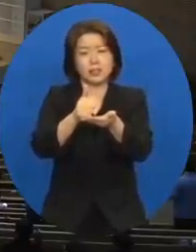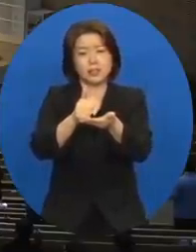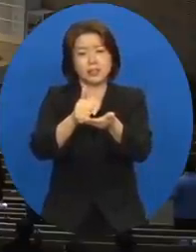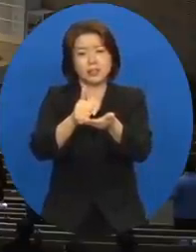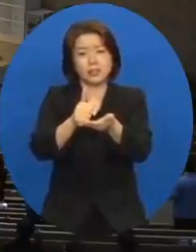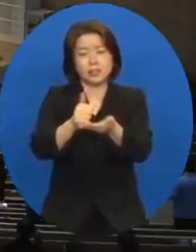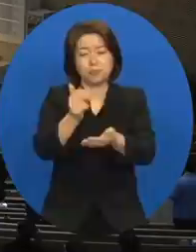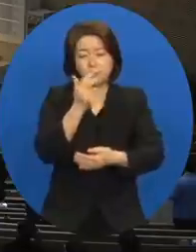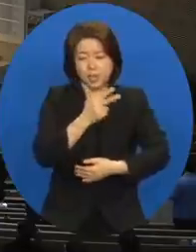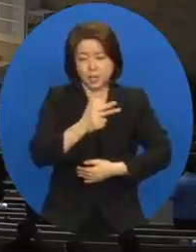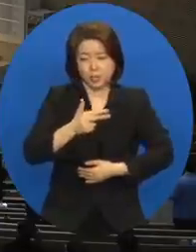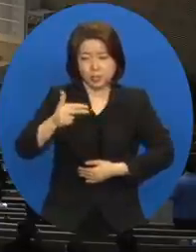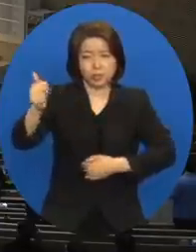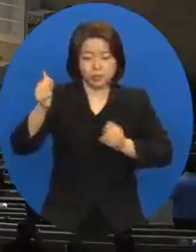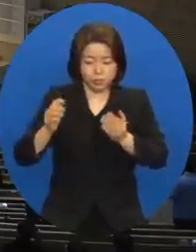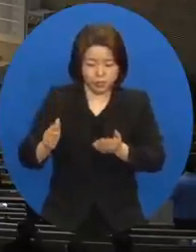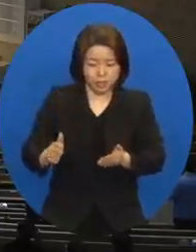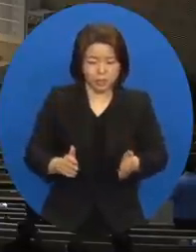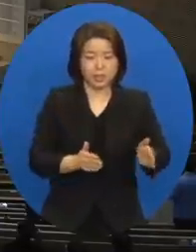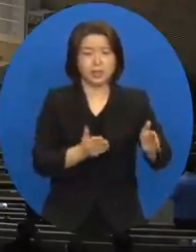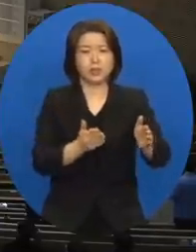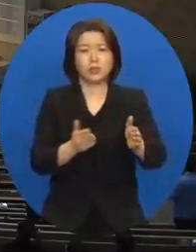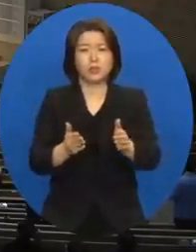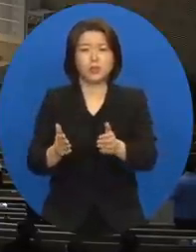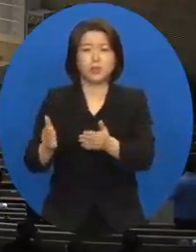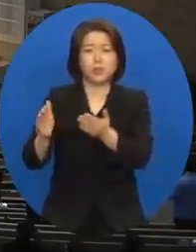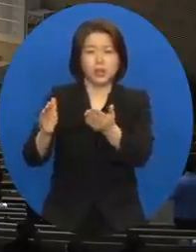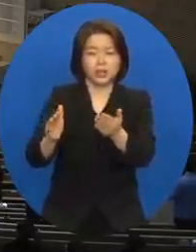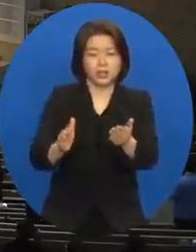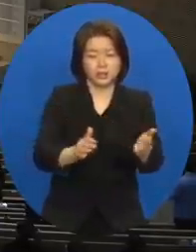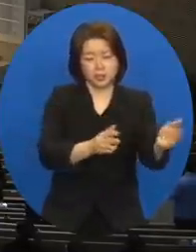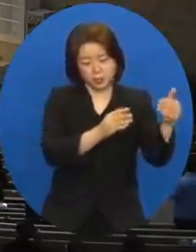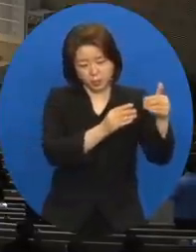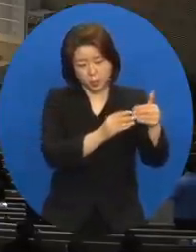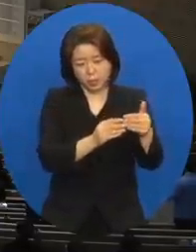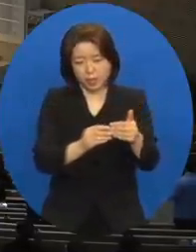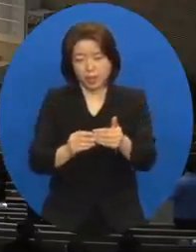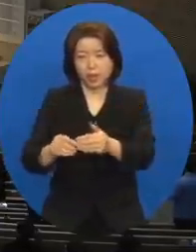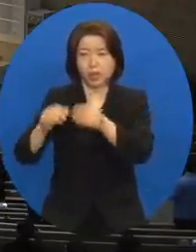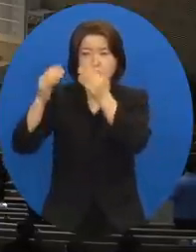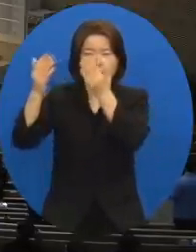see below two